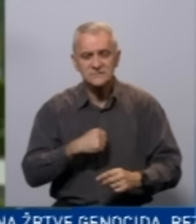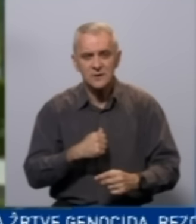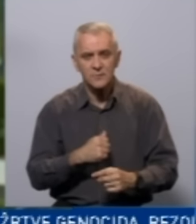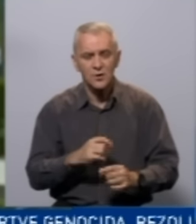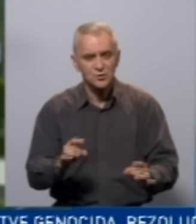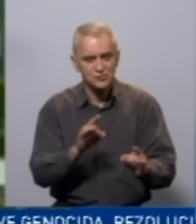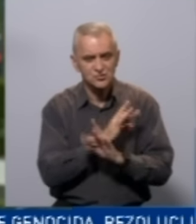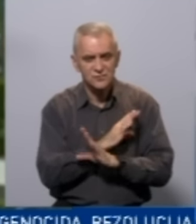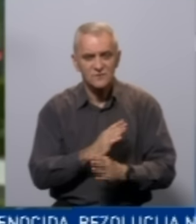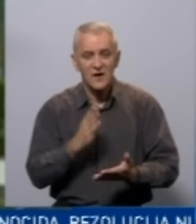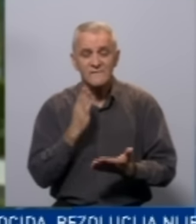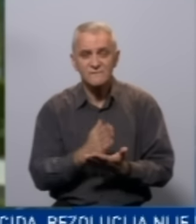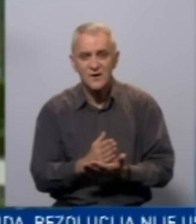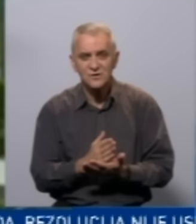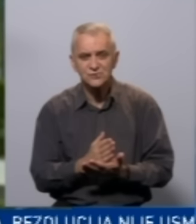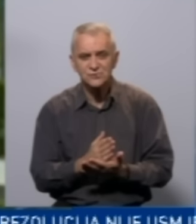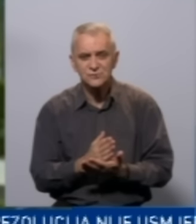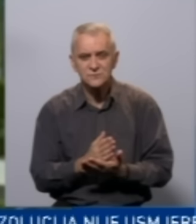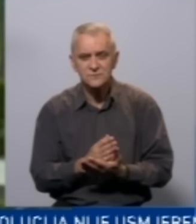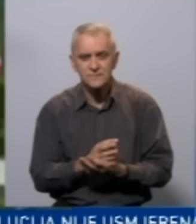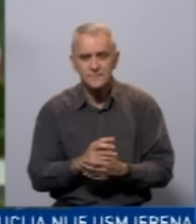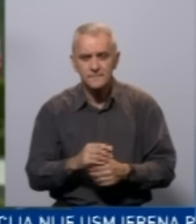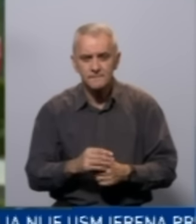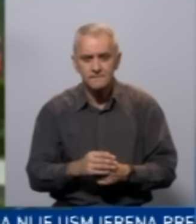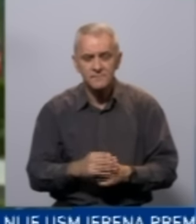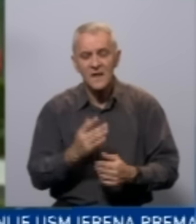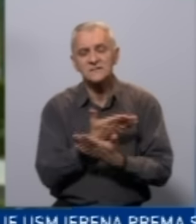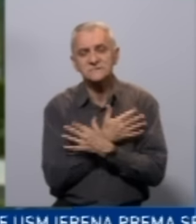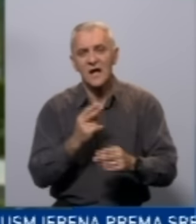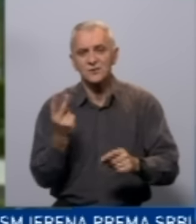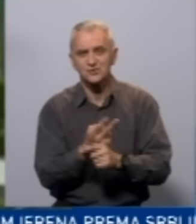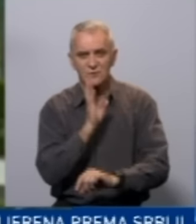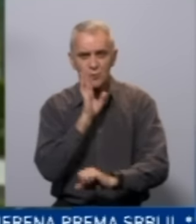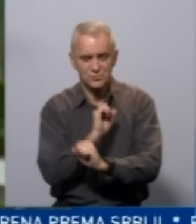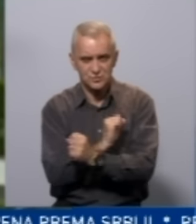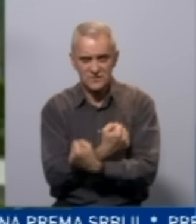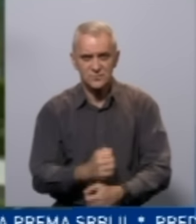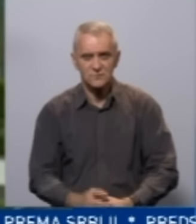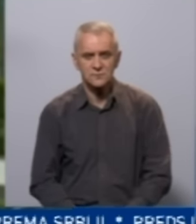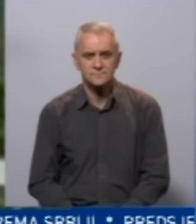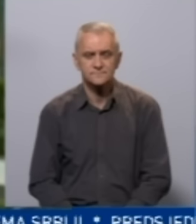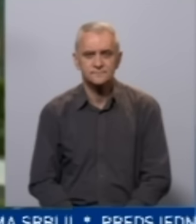i, kako smo u većini reakcija čuli, za državu Bosnu i Hercegovinu.